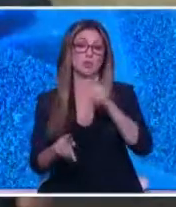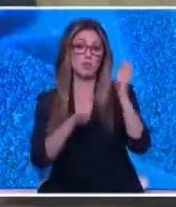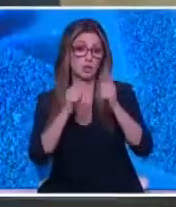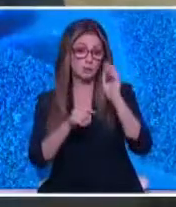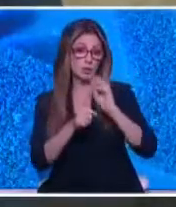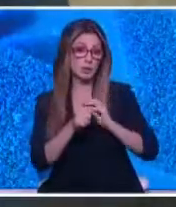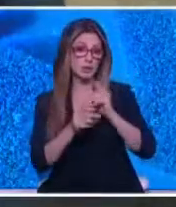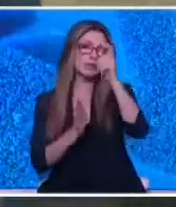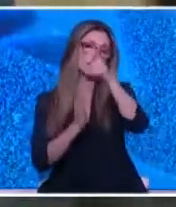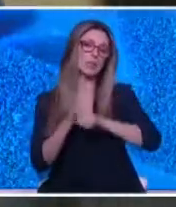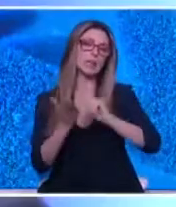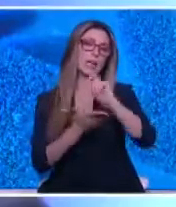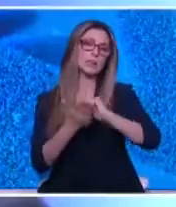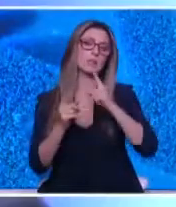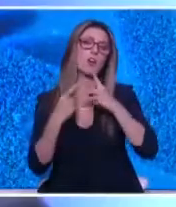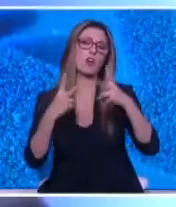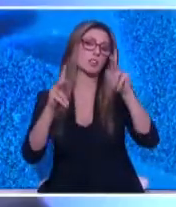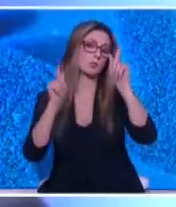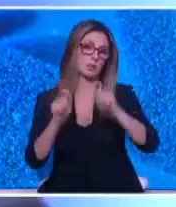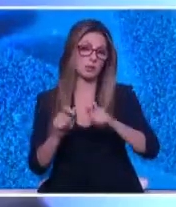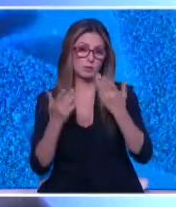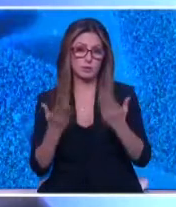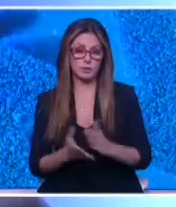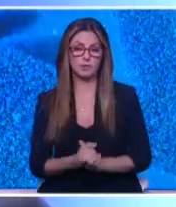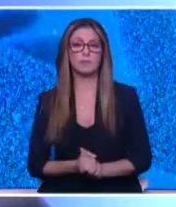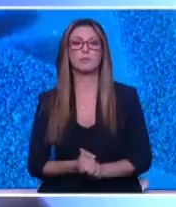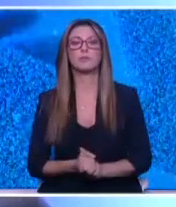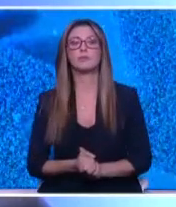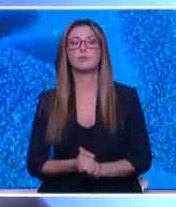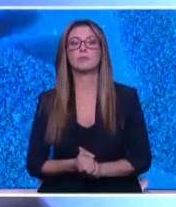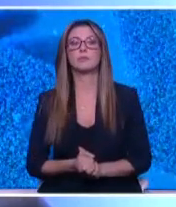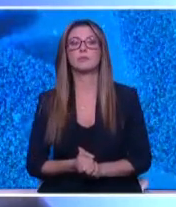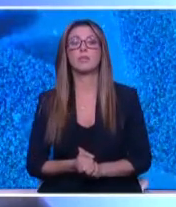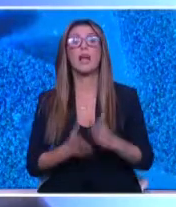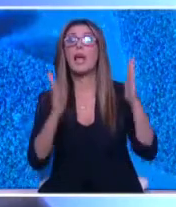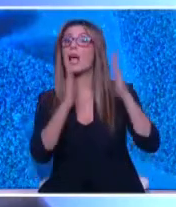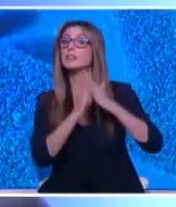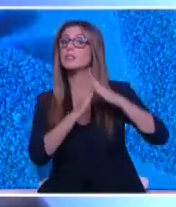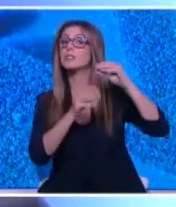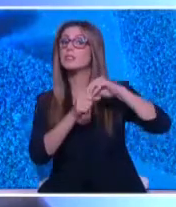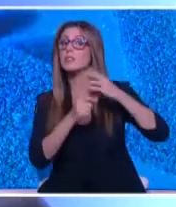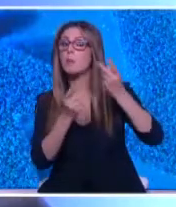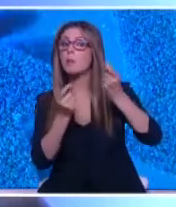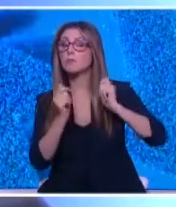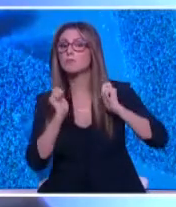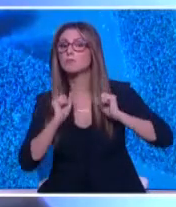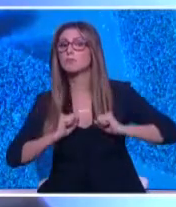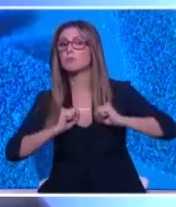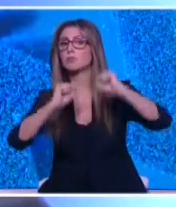Çalışmaya ilişkin yazılı bir açıklama yapan Hazine ve Maliye Bakanı Nureddin Nebati, gayrimenkul sektöründeki olağan